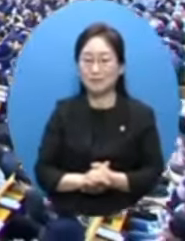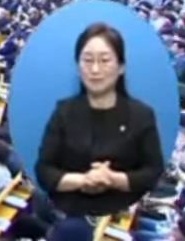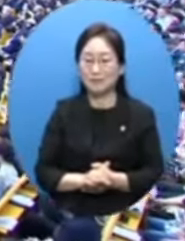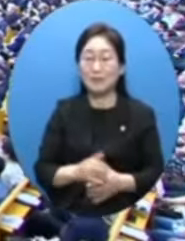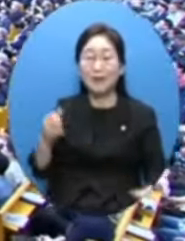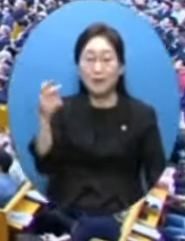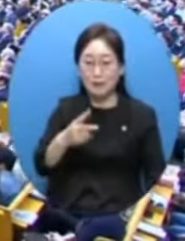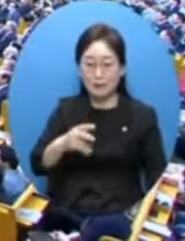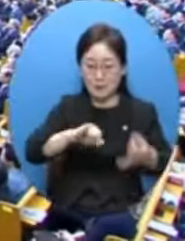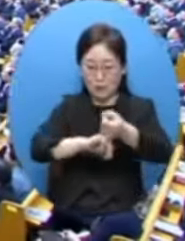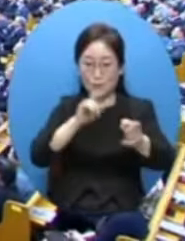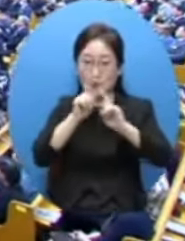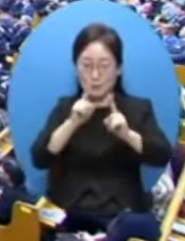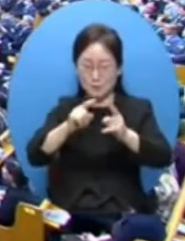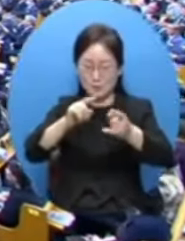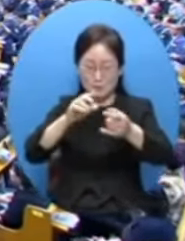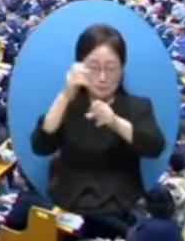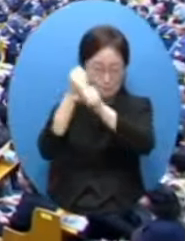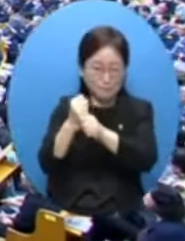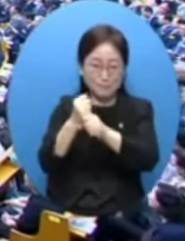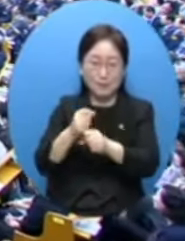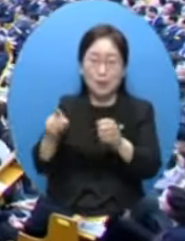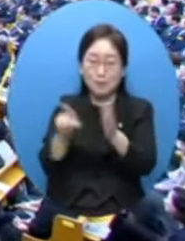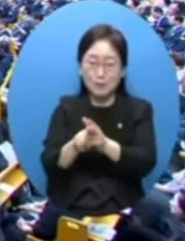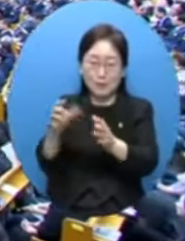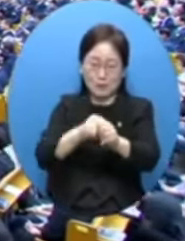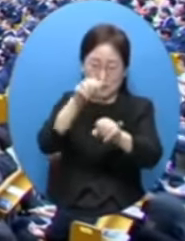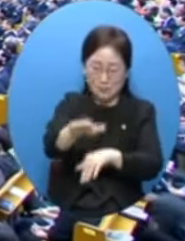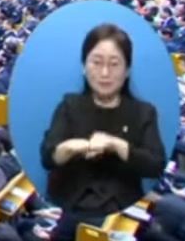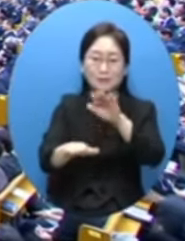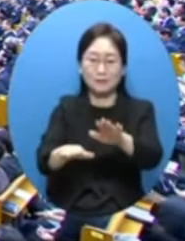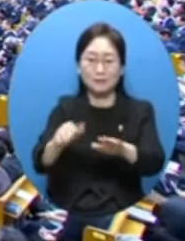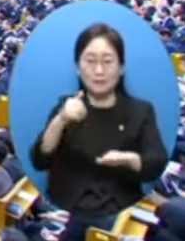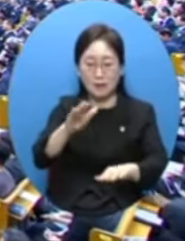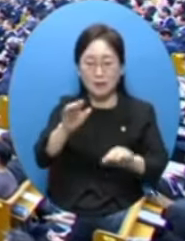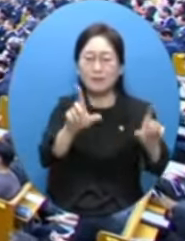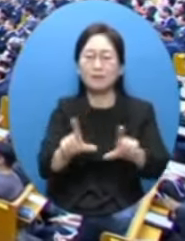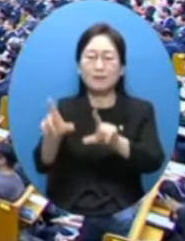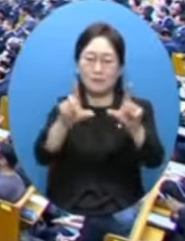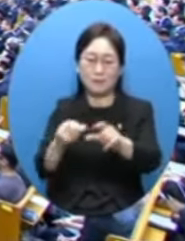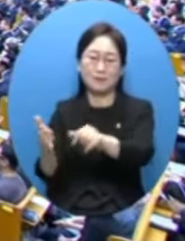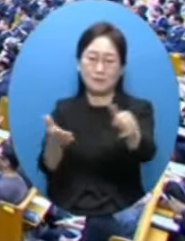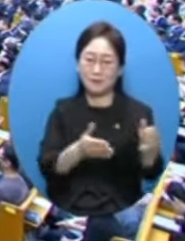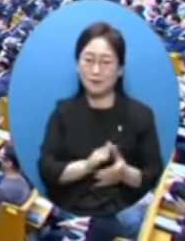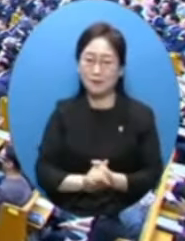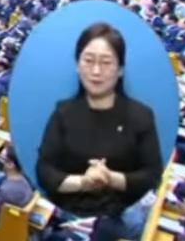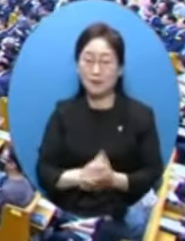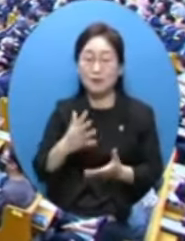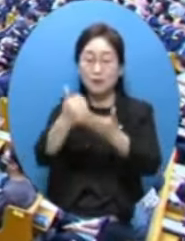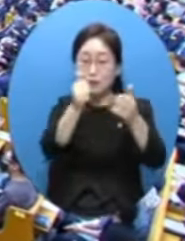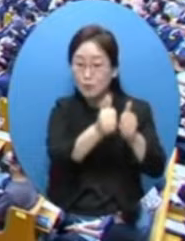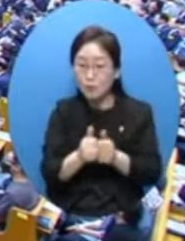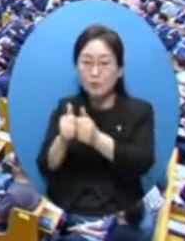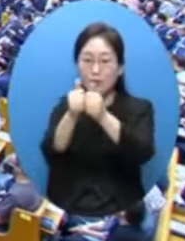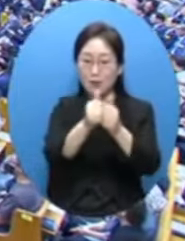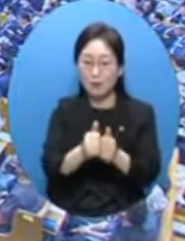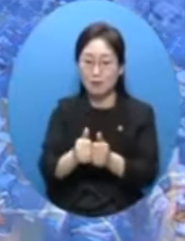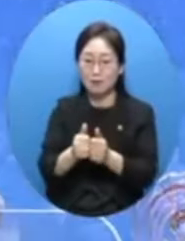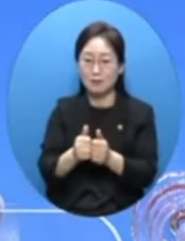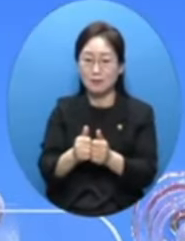다시 한번 약속의 말씀을 붙잡고 우리는 믿음으로 전진해 나가는 삶을 살아야 할 것입니다. 주님과 동행하며